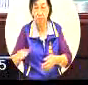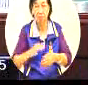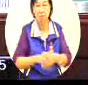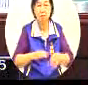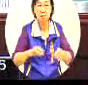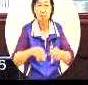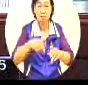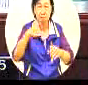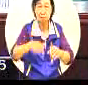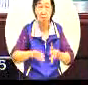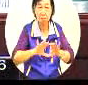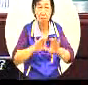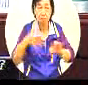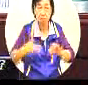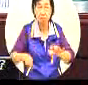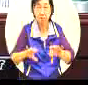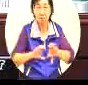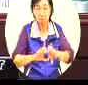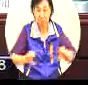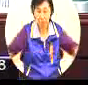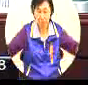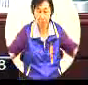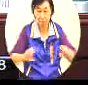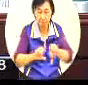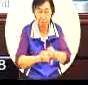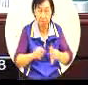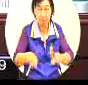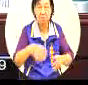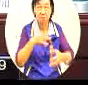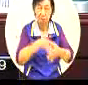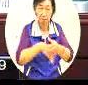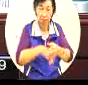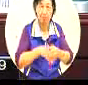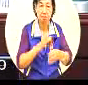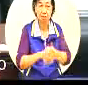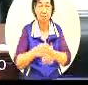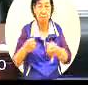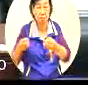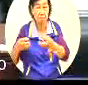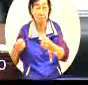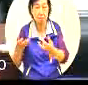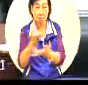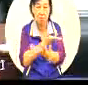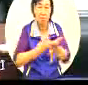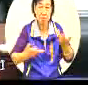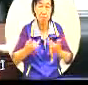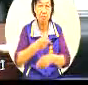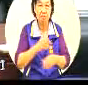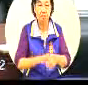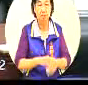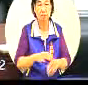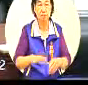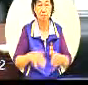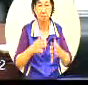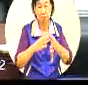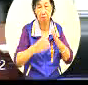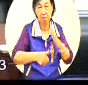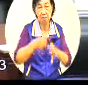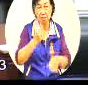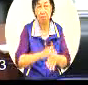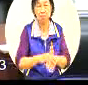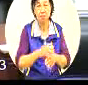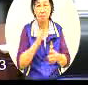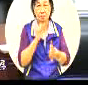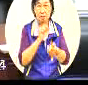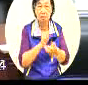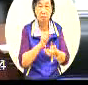我们愿意检讨好吗？ 好， 我们内部来讨论看用什么更公平。 市长，本席的建议是说环保